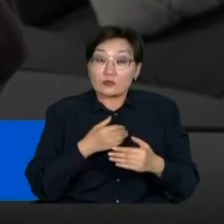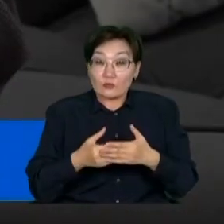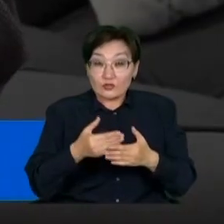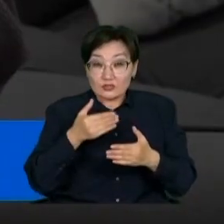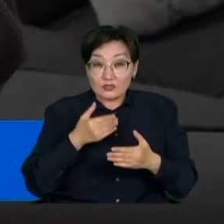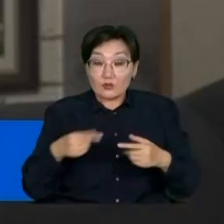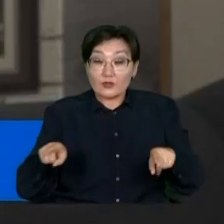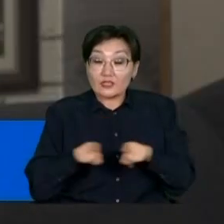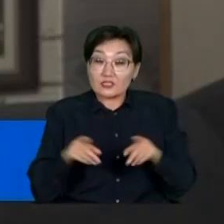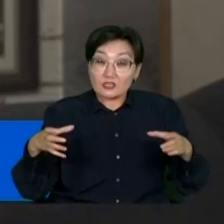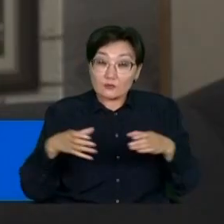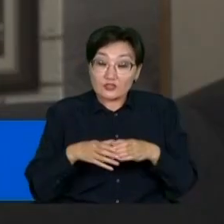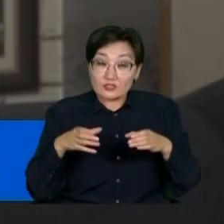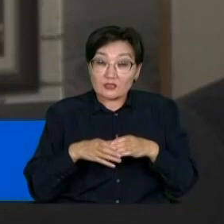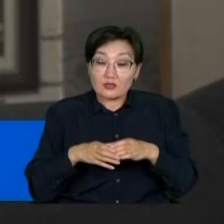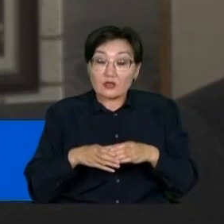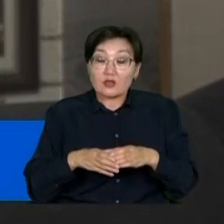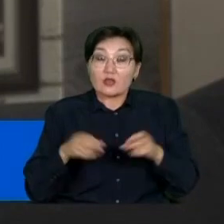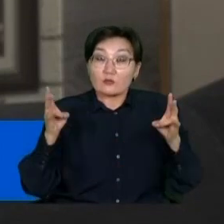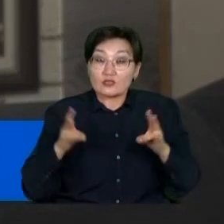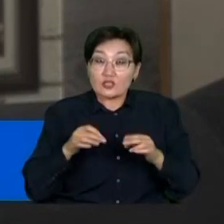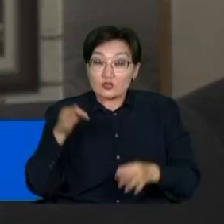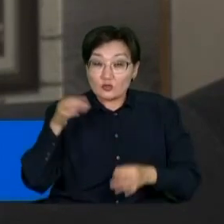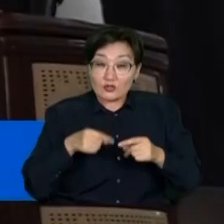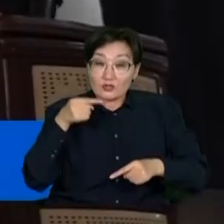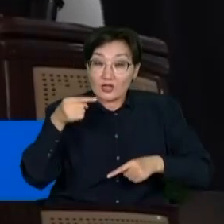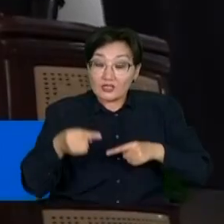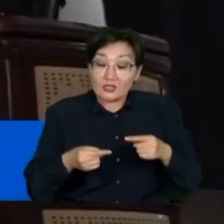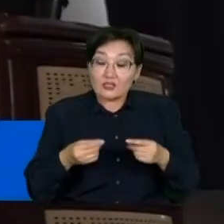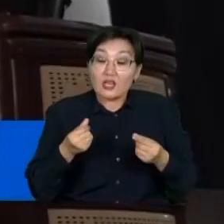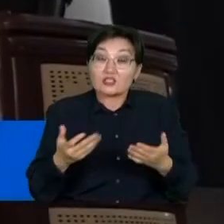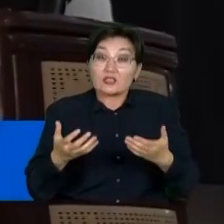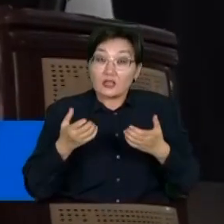дейінде дәл осы компаниядан зардап шеккендер сот арқылы төлеген сомасын кері